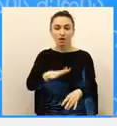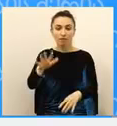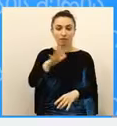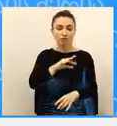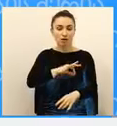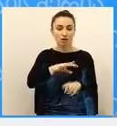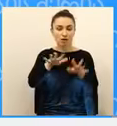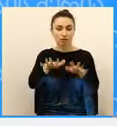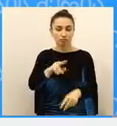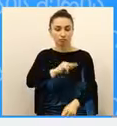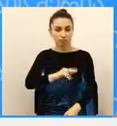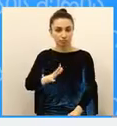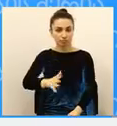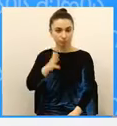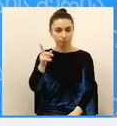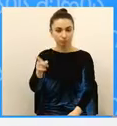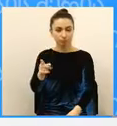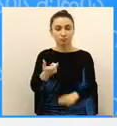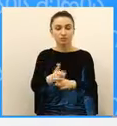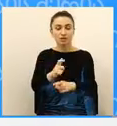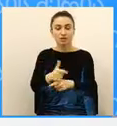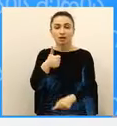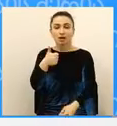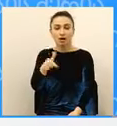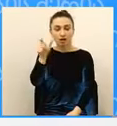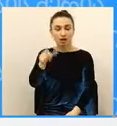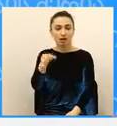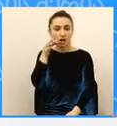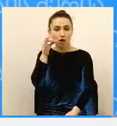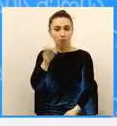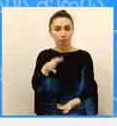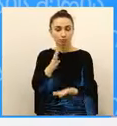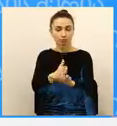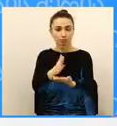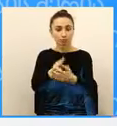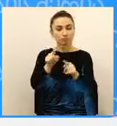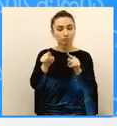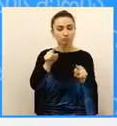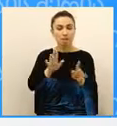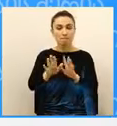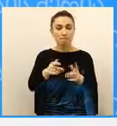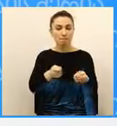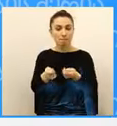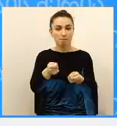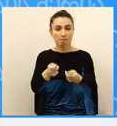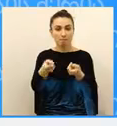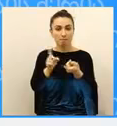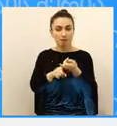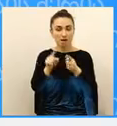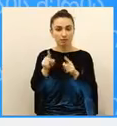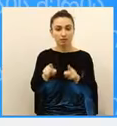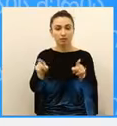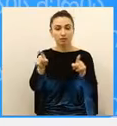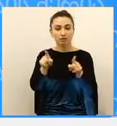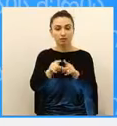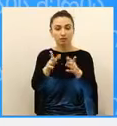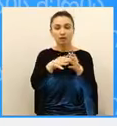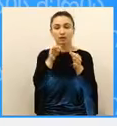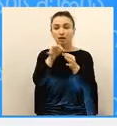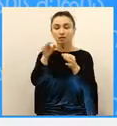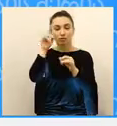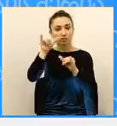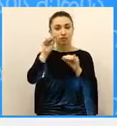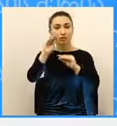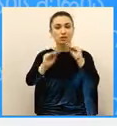sa agentoși. Da, ძალიან კარგი გამოცდილება აქვს ზოგადად მართვის, ასევე რეგიონულ განვითარებისა